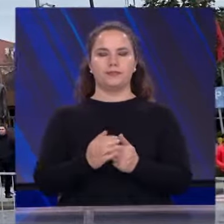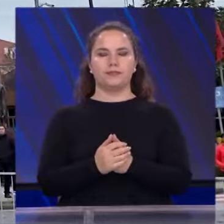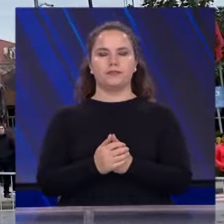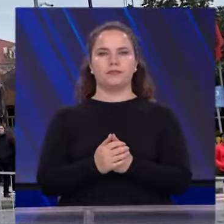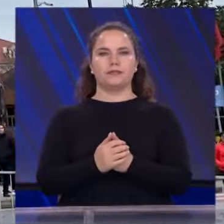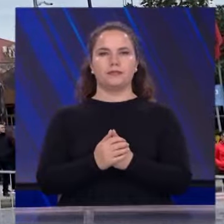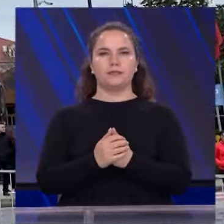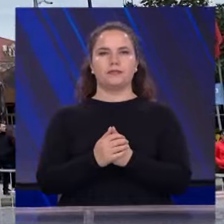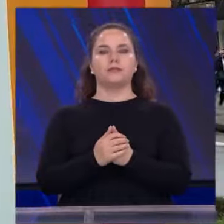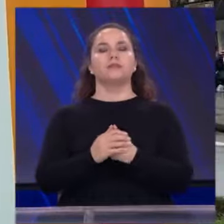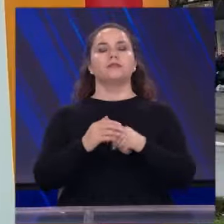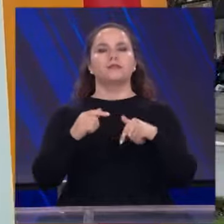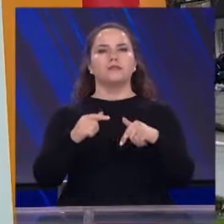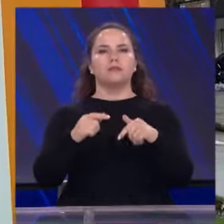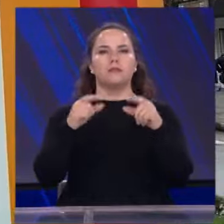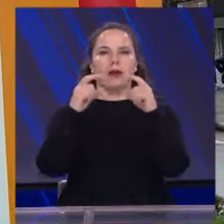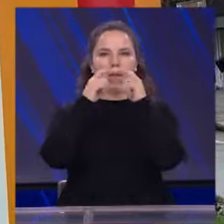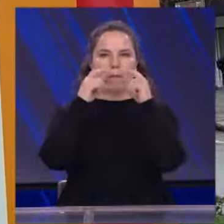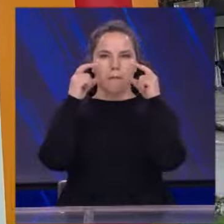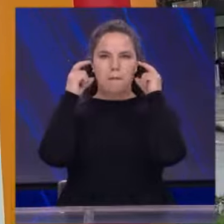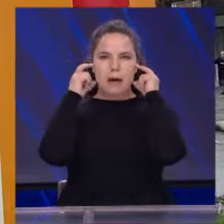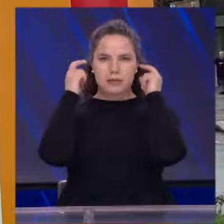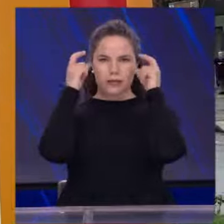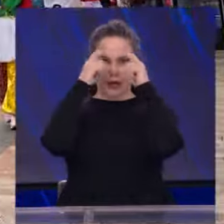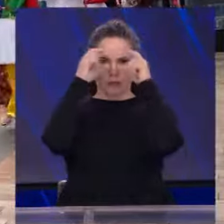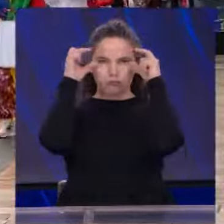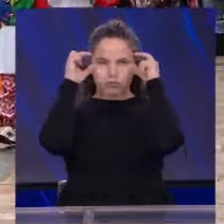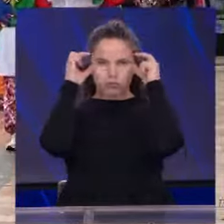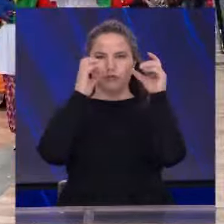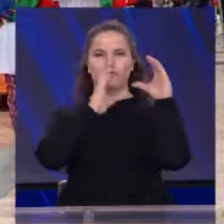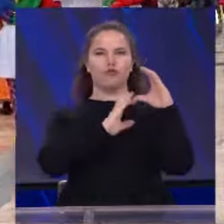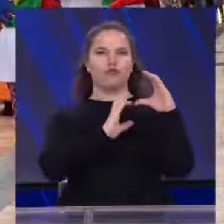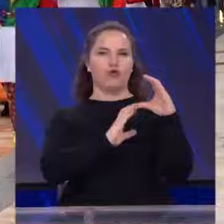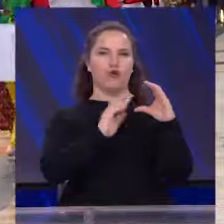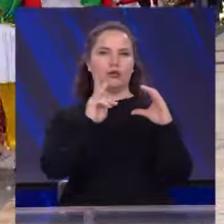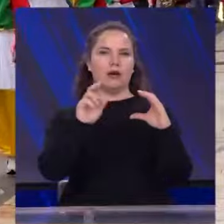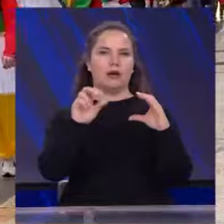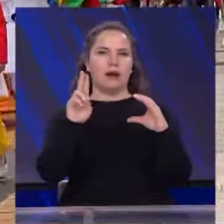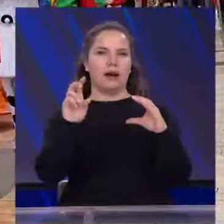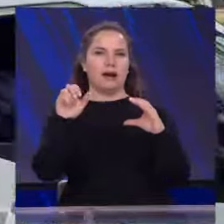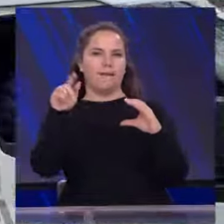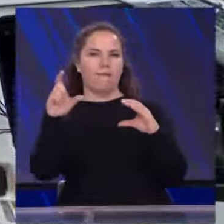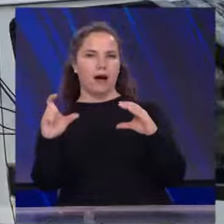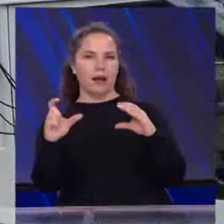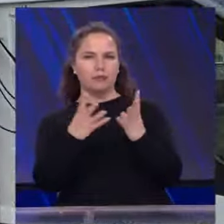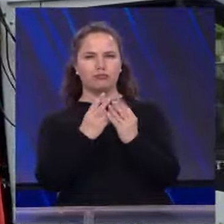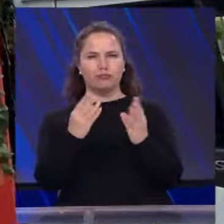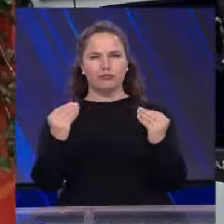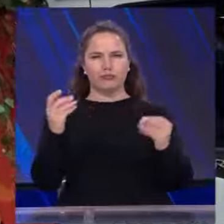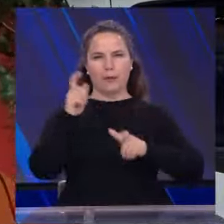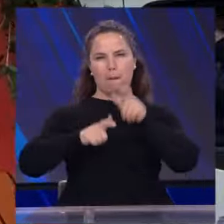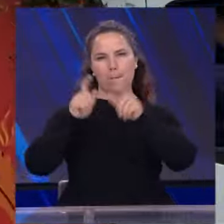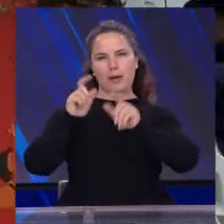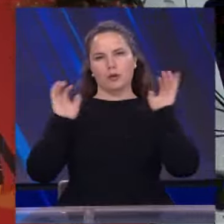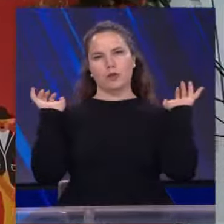Maskat dhe kostumet shumë gjyrshe pushtojnë rrugët dhe sheshet e Shkodrës, festës së karnavaleve i bashkojnë qytetarë nga i gjithë vendi.